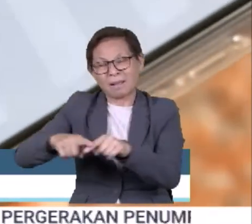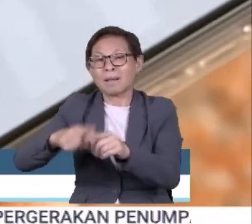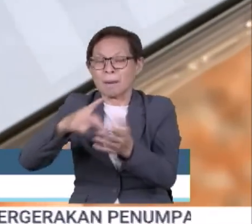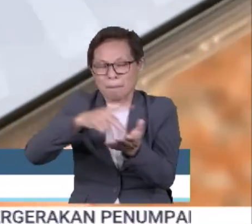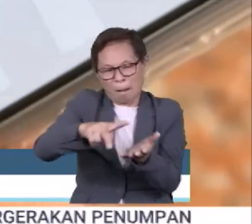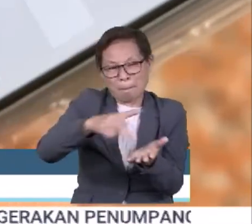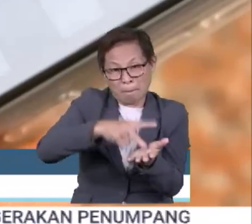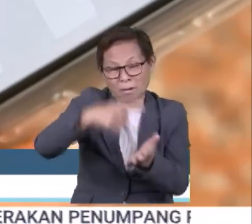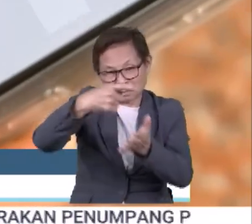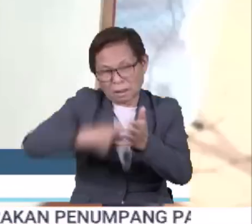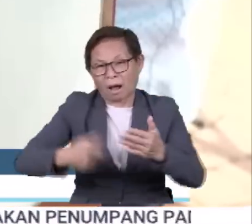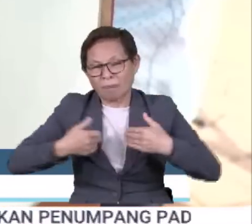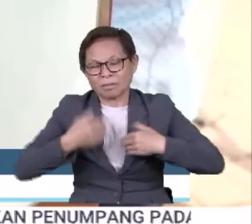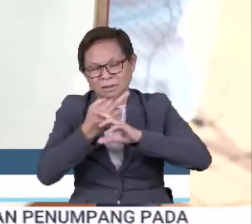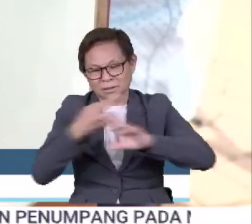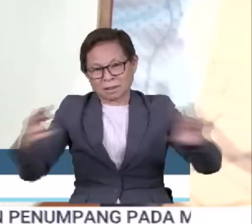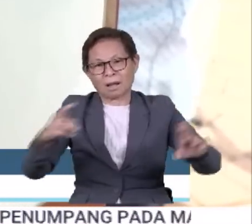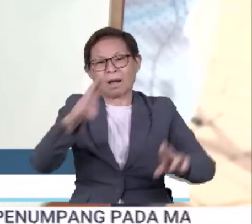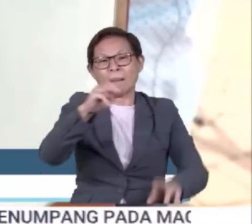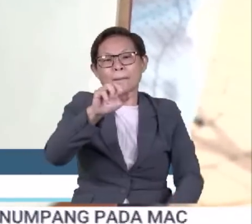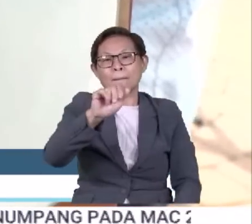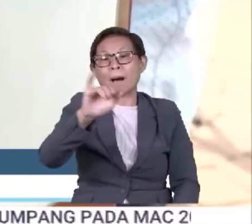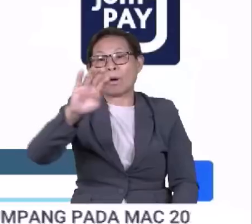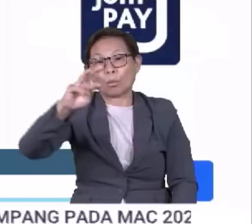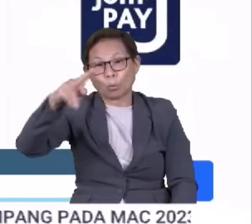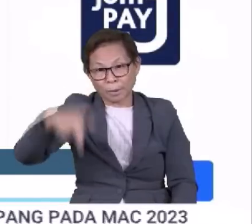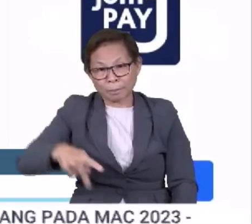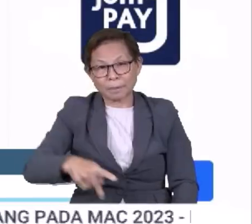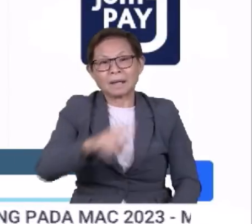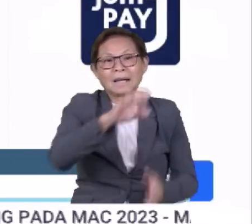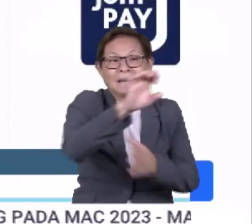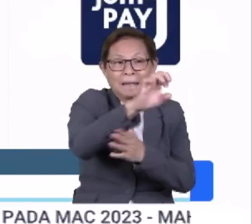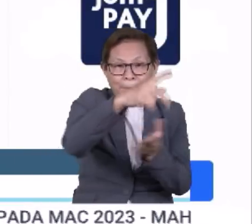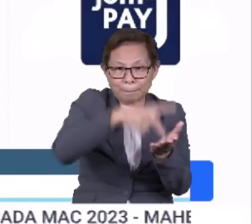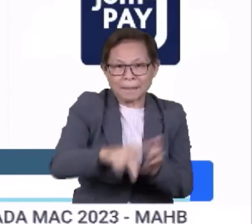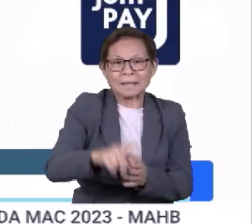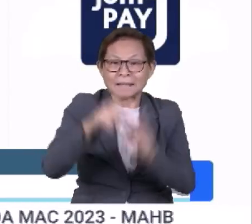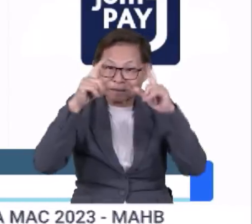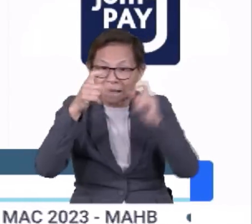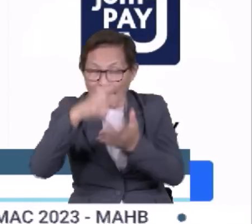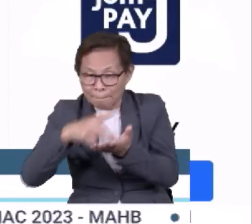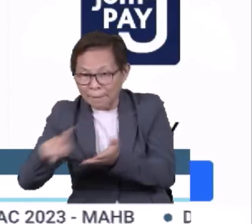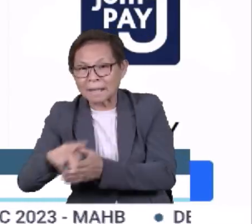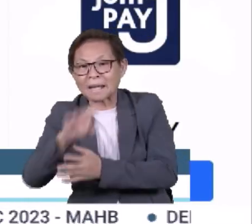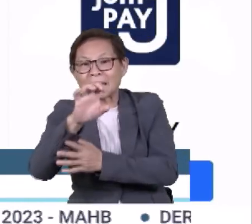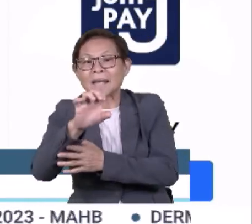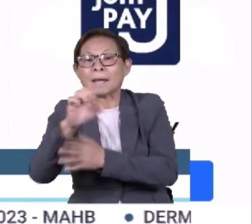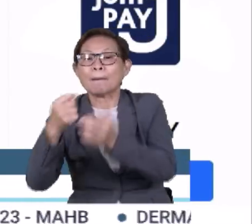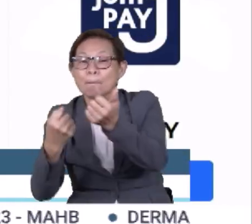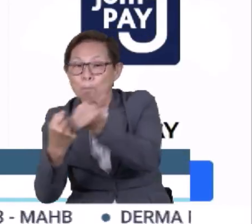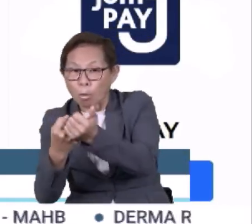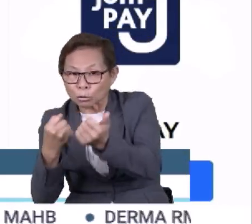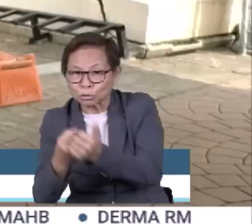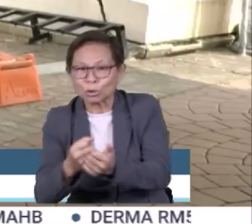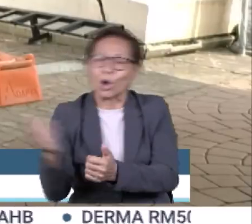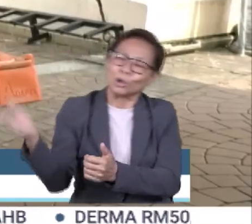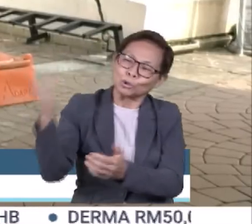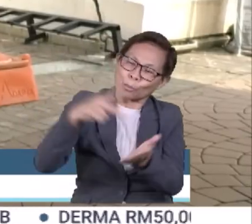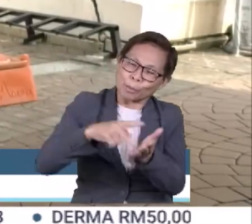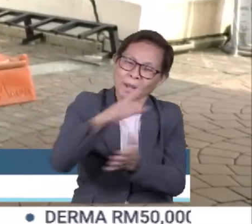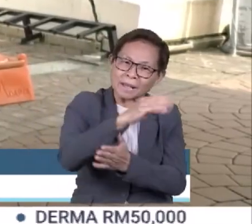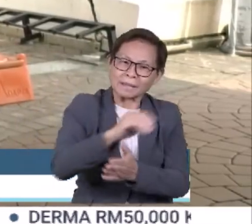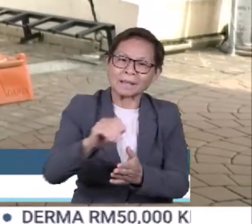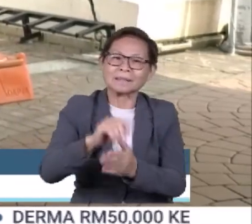Wilayah Persekutuan Mawib, antaranya ePay Mawib, Snap and Pay, eWallet Boost, JomPay dan juga melalui